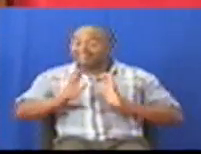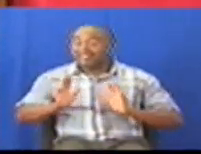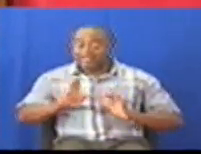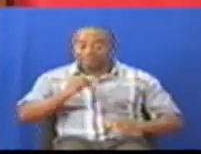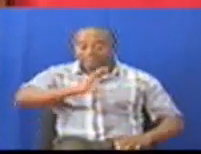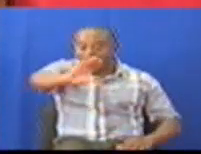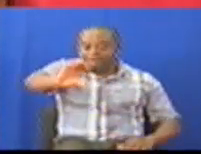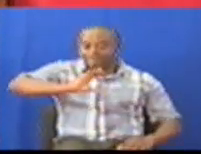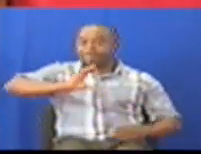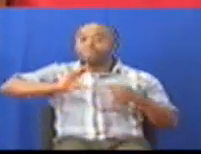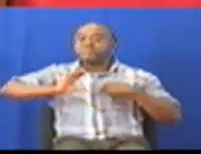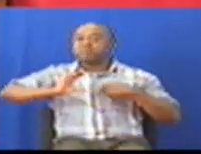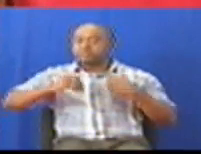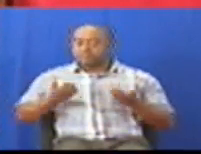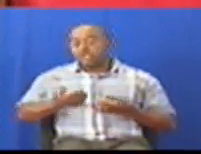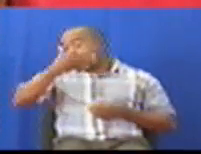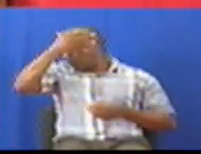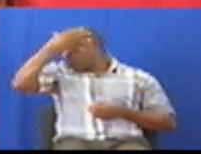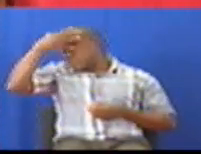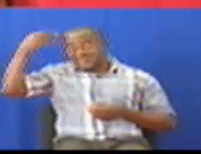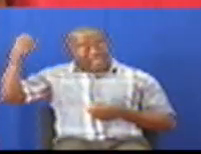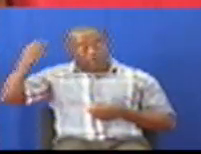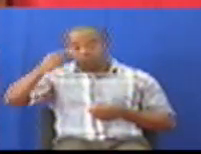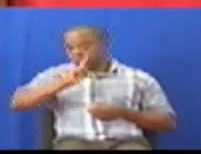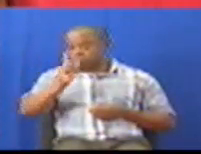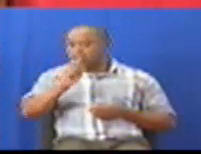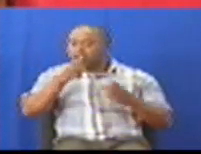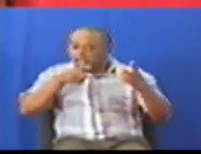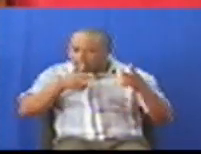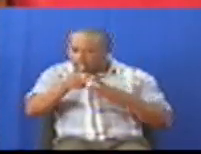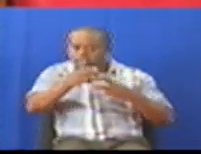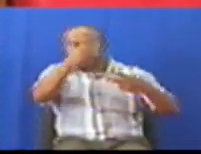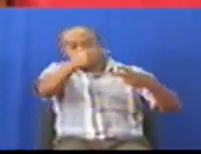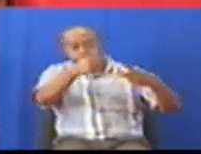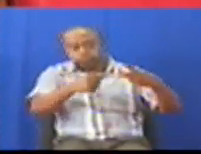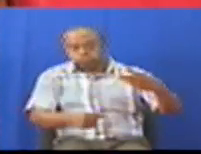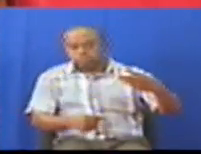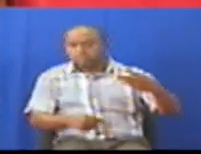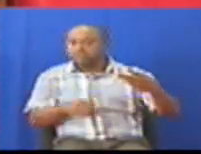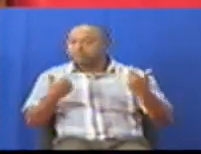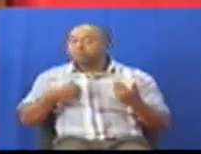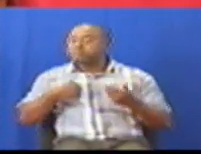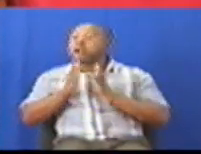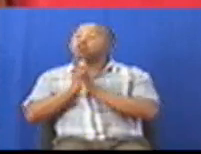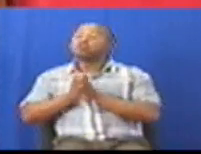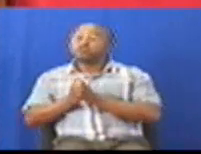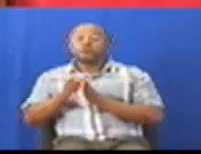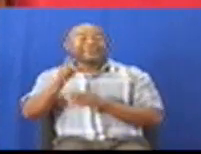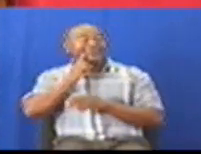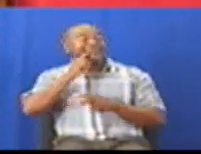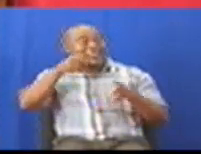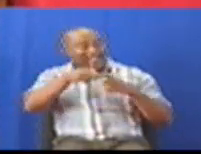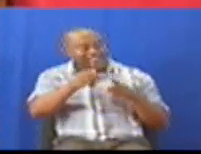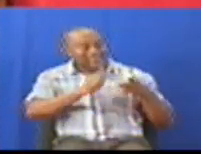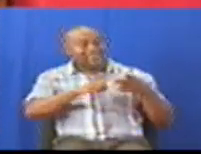Mogitu. Ninaomba usisahau kata hizo pamoja na kata zingine, na kushukuru umesema kila kata, kila